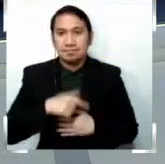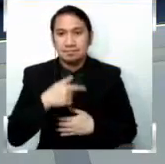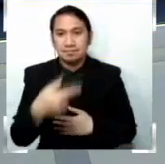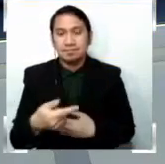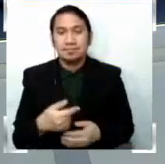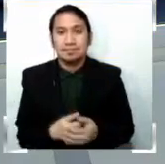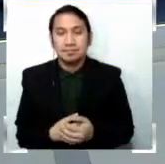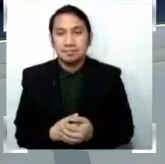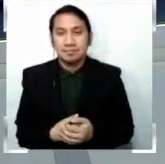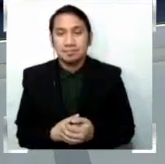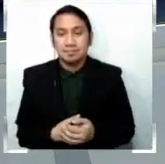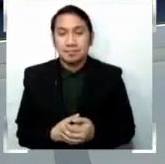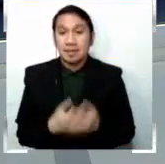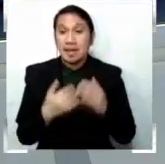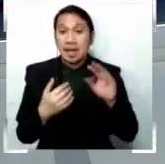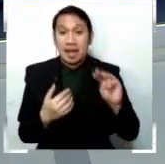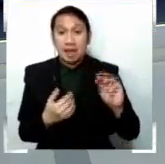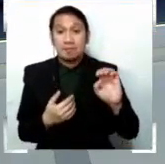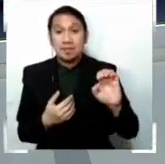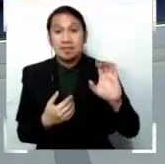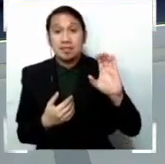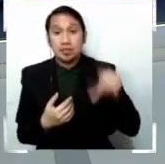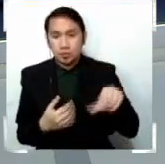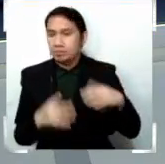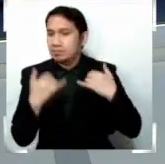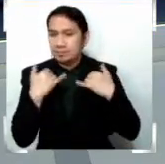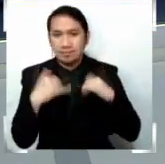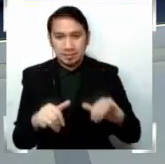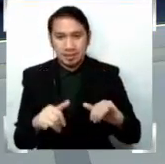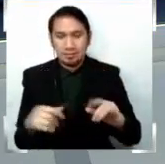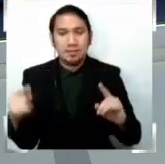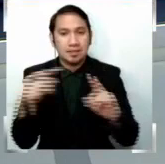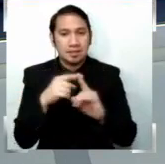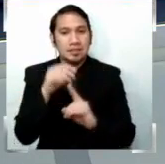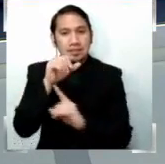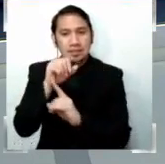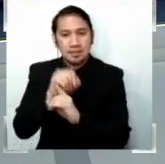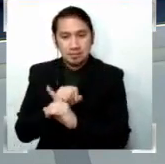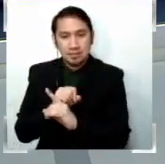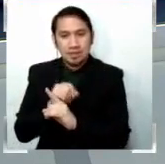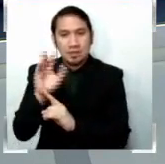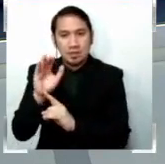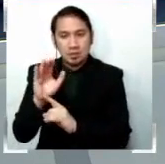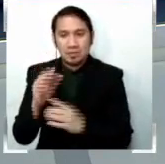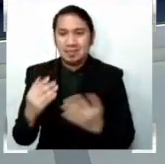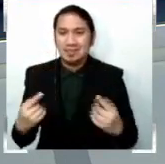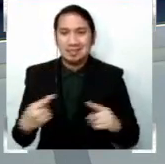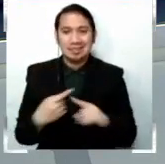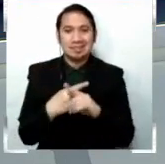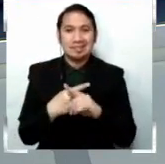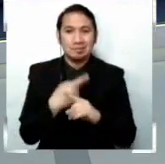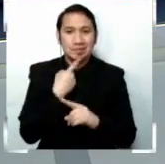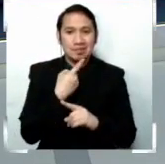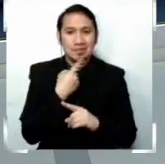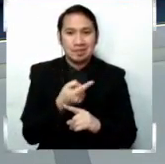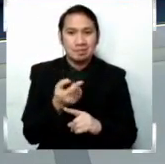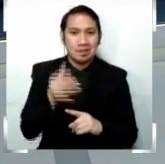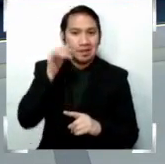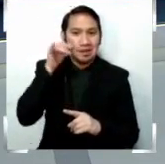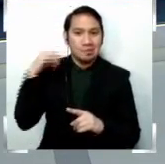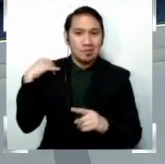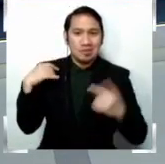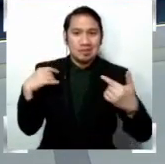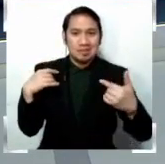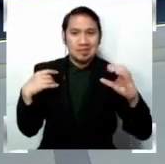Modified ECQ pa rin muna ang Metro Manila hanggang September 15, taliwas sa inanunsyo kahapon na GCQ ng NCR bukas. Pero ayon